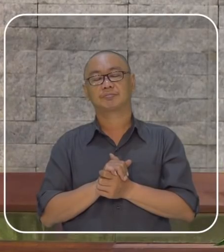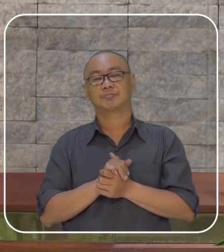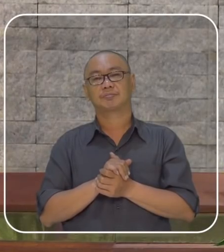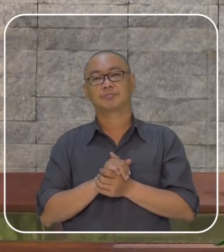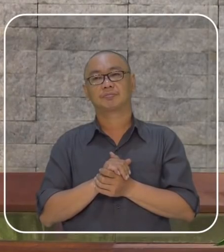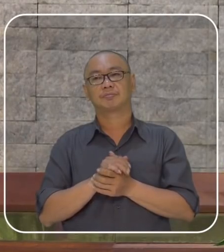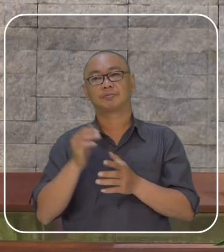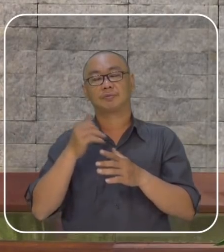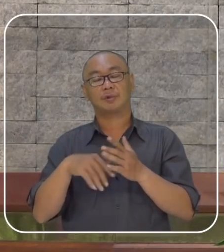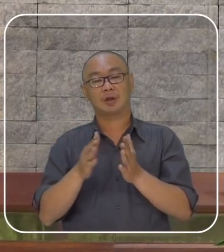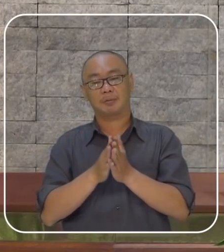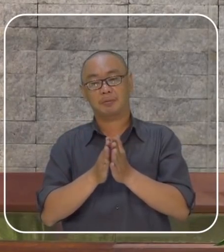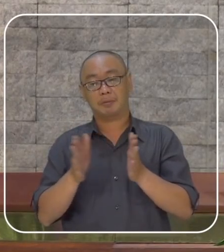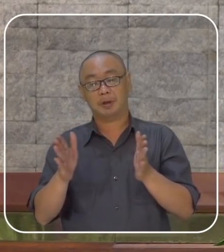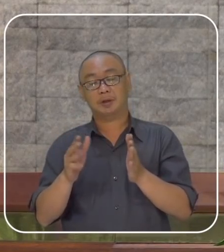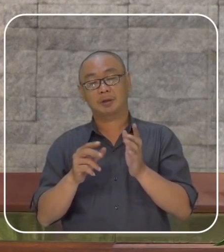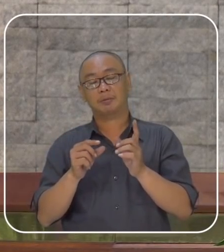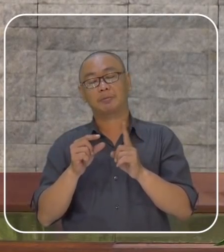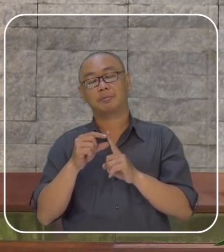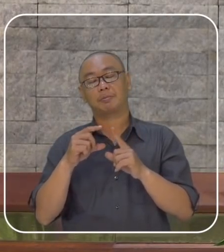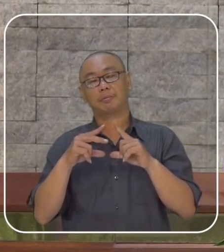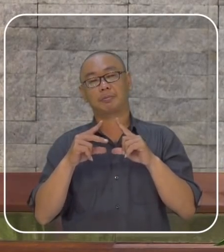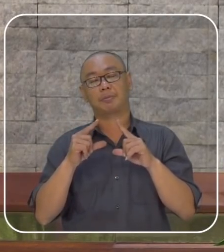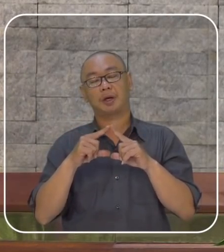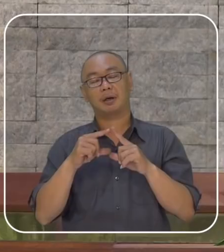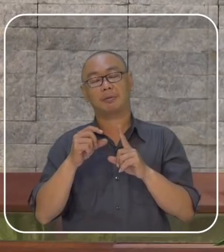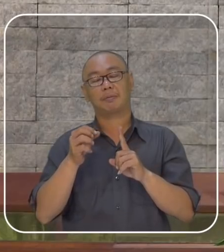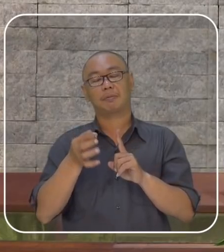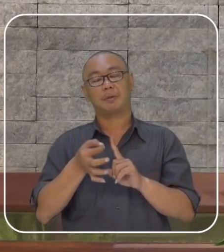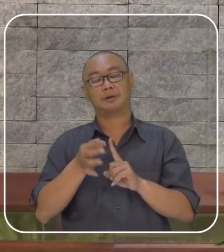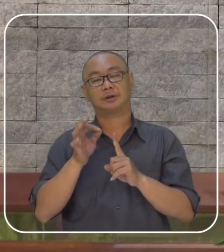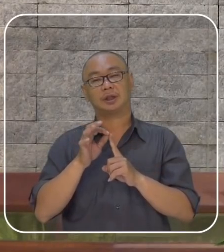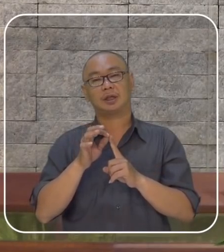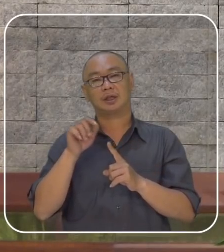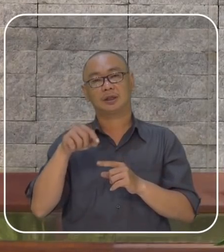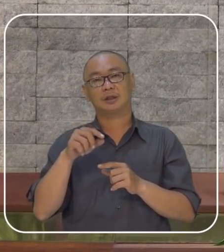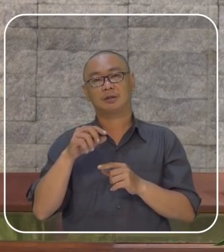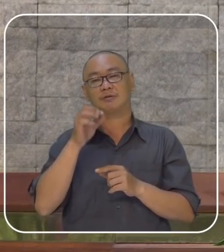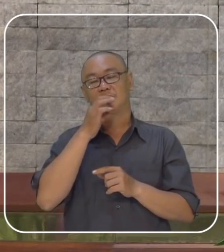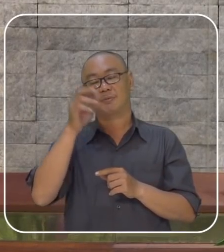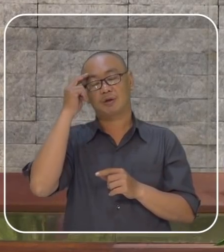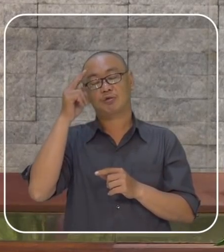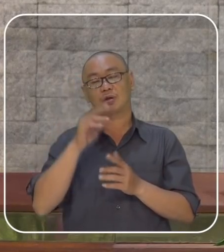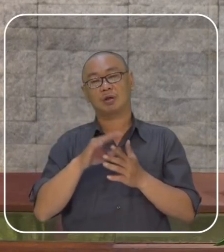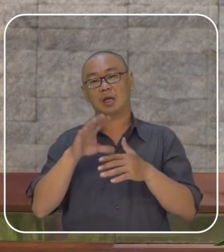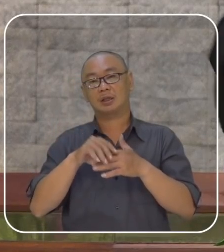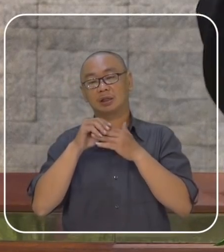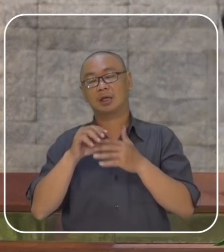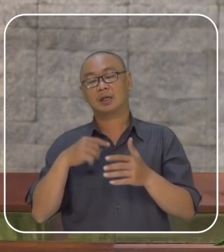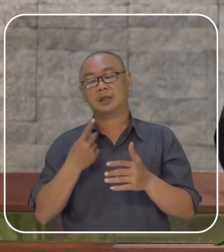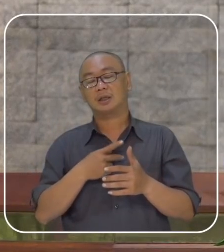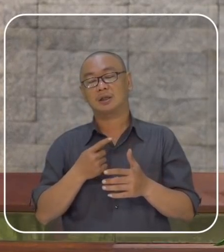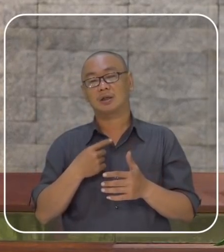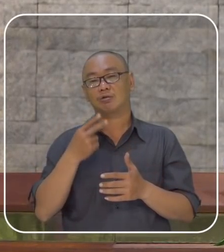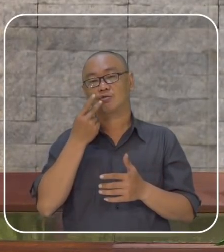dalam masa-masa Prapaskah ini juga firman Tuhan mengajak kita untuk melihat dinamika